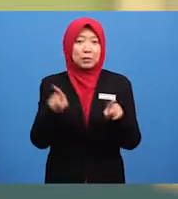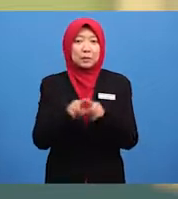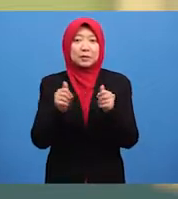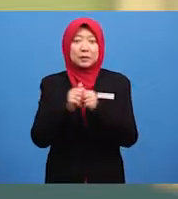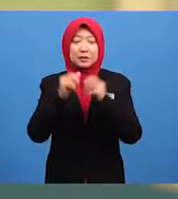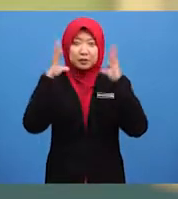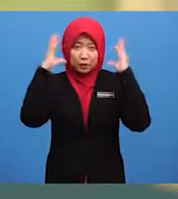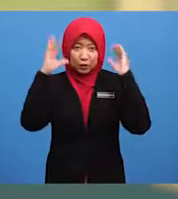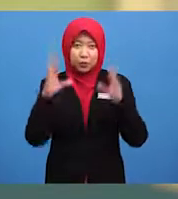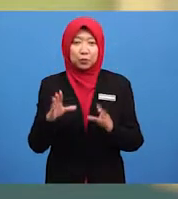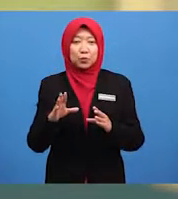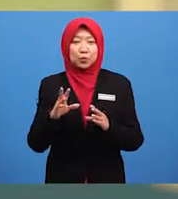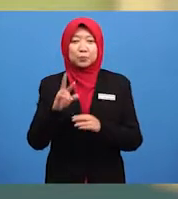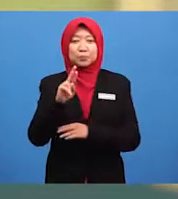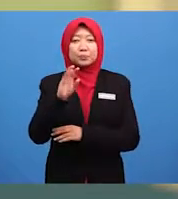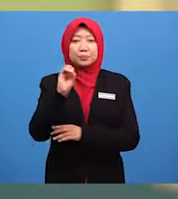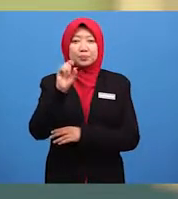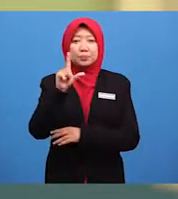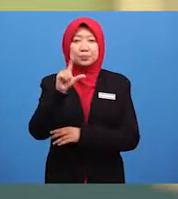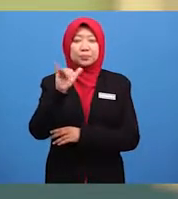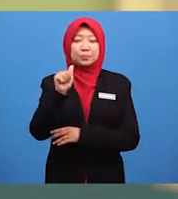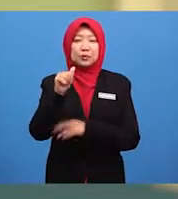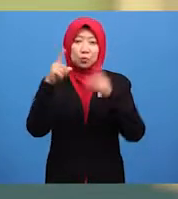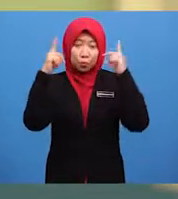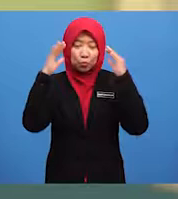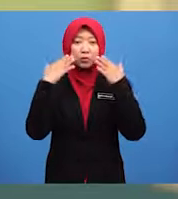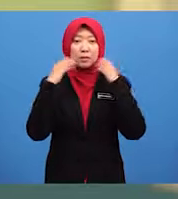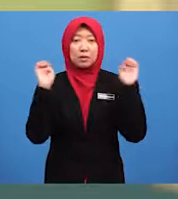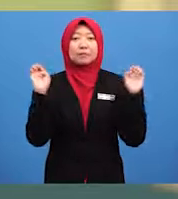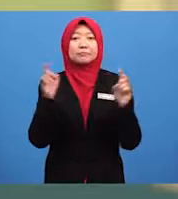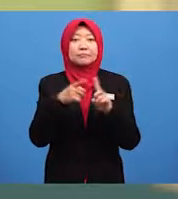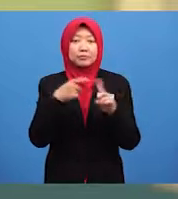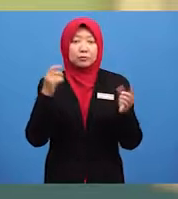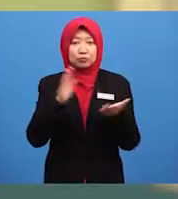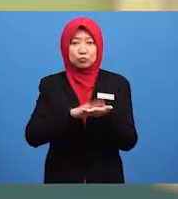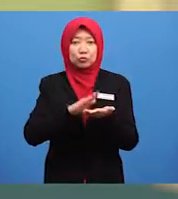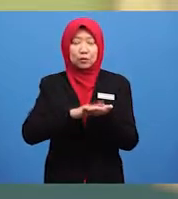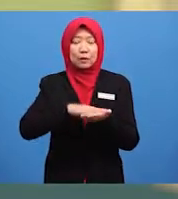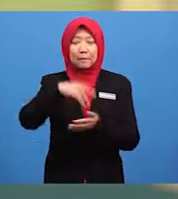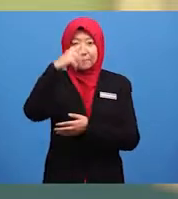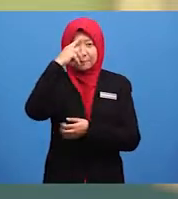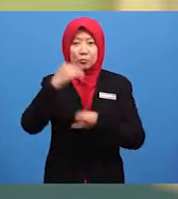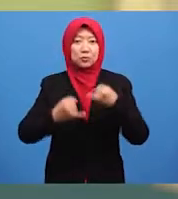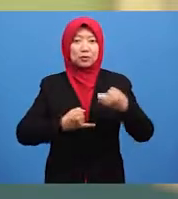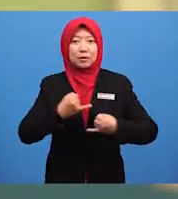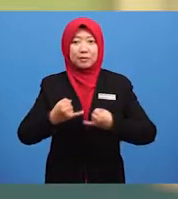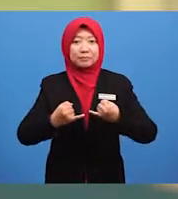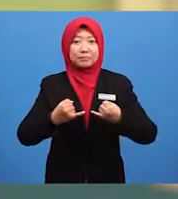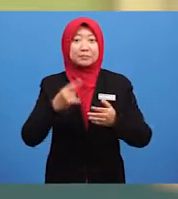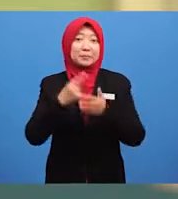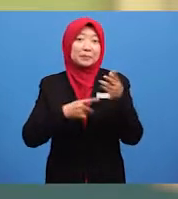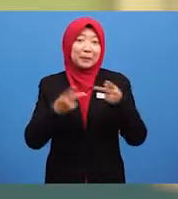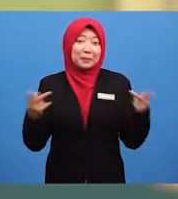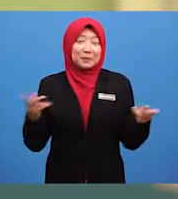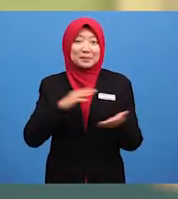iaitu Puan Roslia binti Ahmad, guru cemerlang dari Sekolah Sultan Alamsyah Putrajaya. Apa khabar